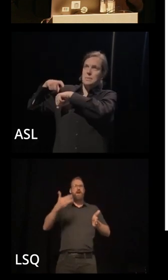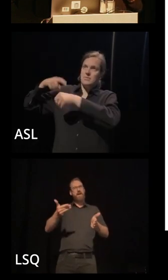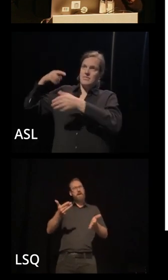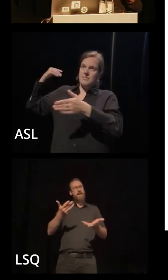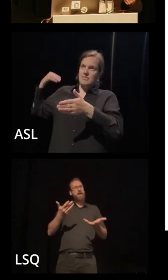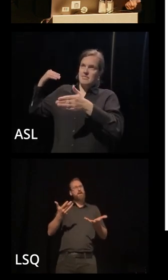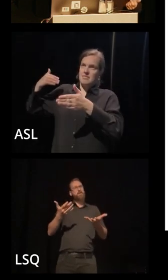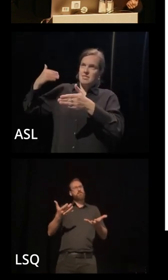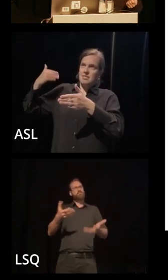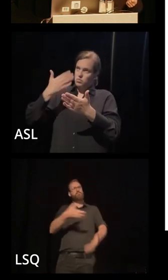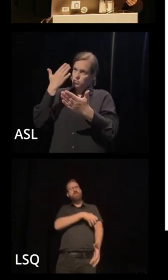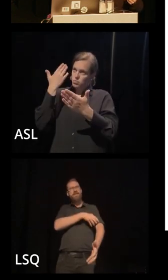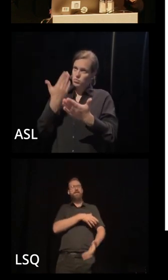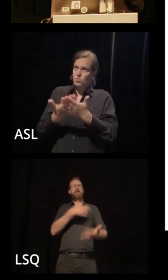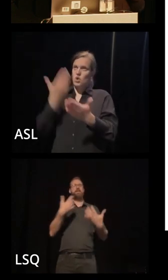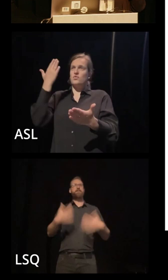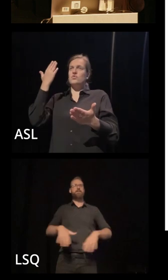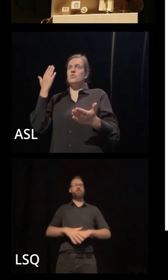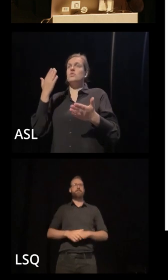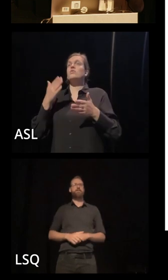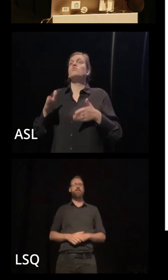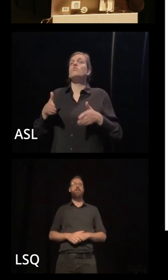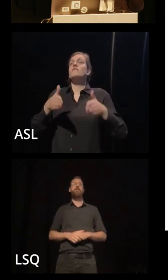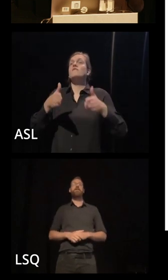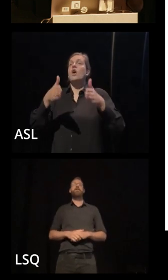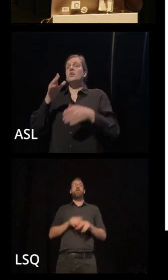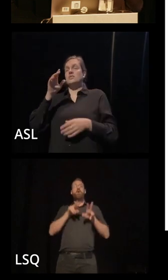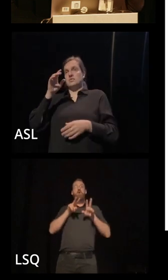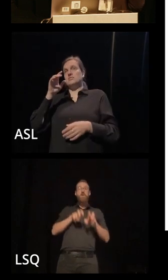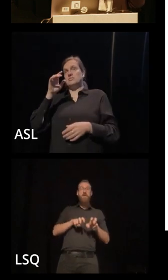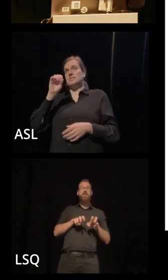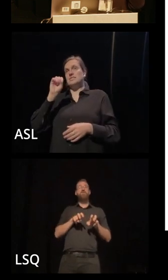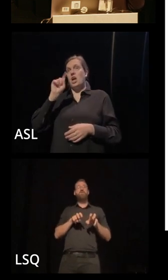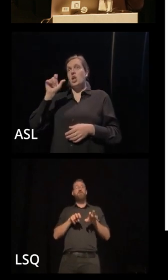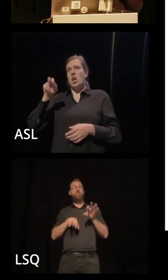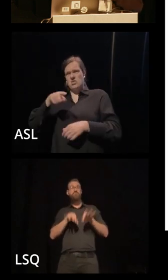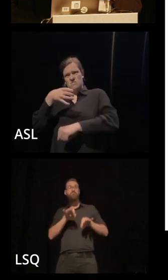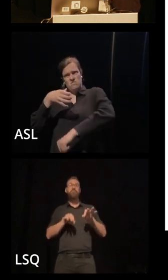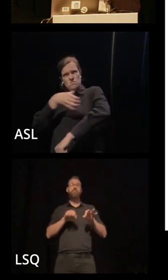donner un exemple de la recherche-création, ce que ça permet, en fait, c'est